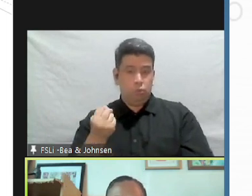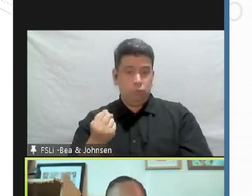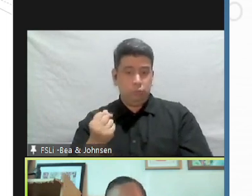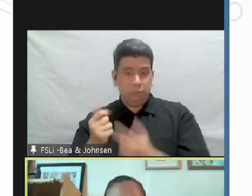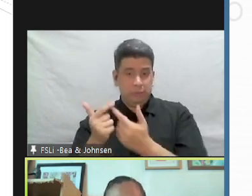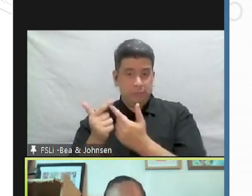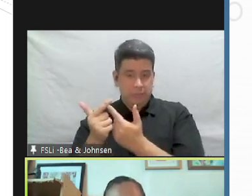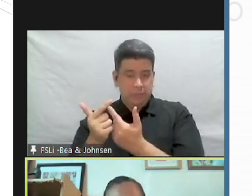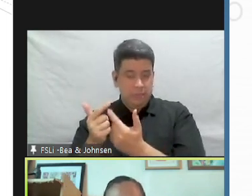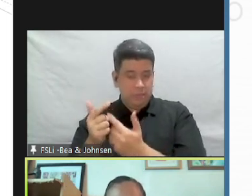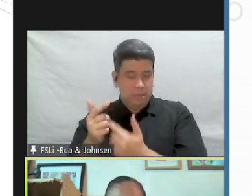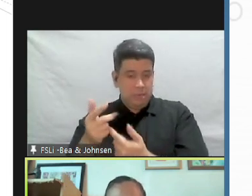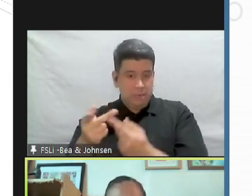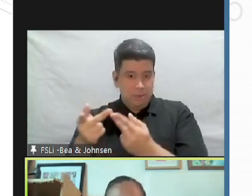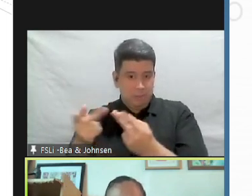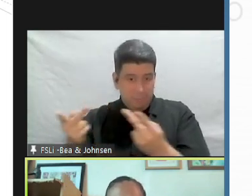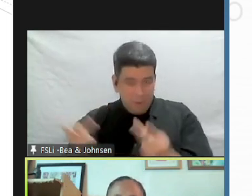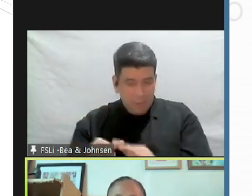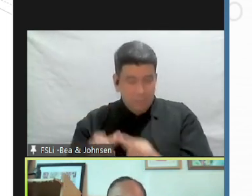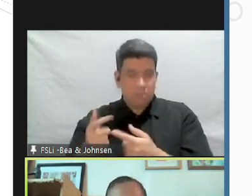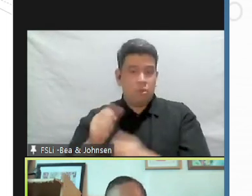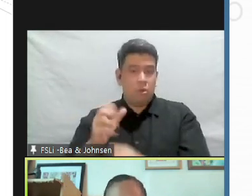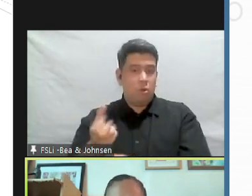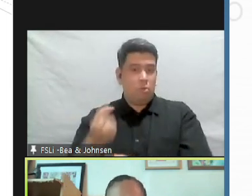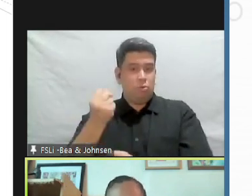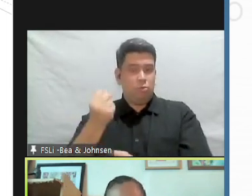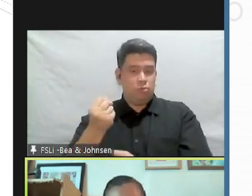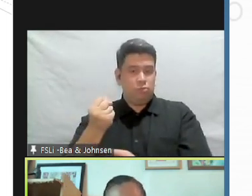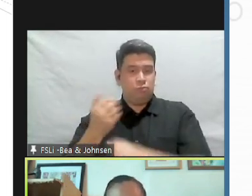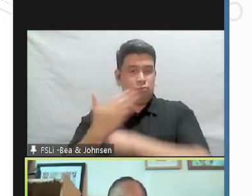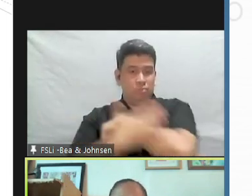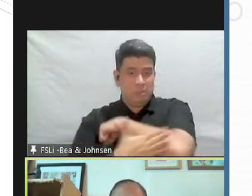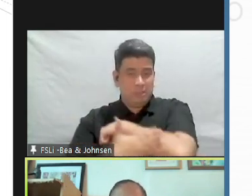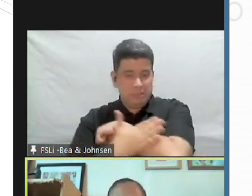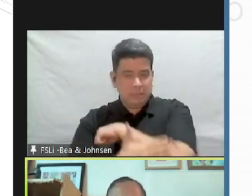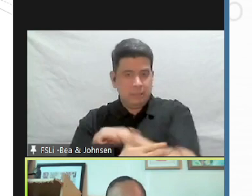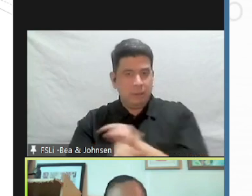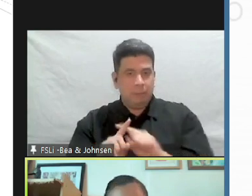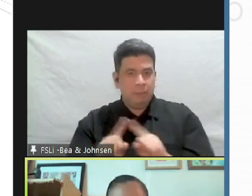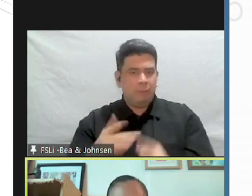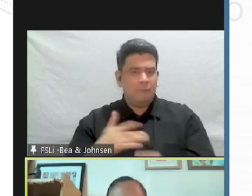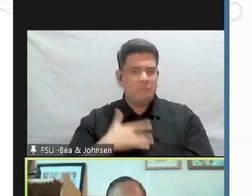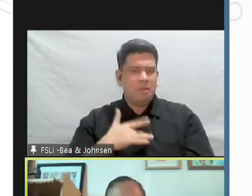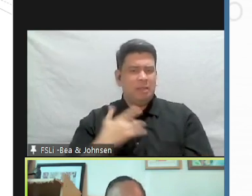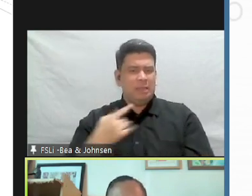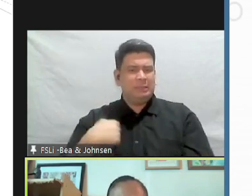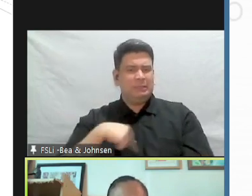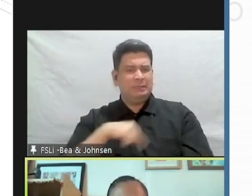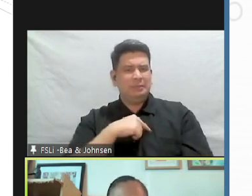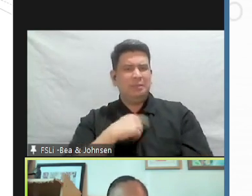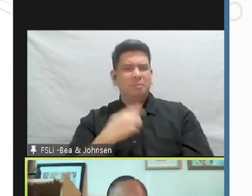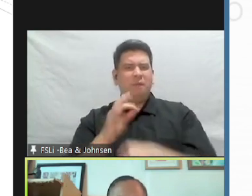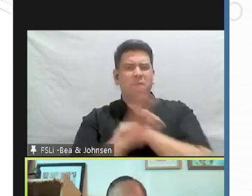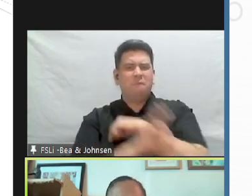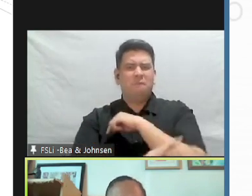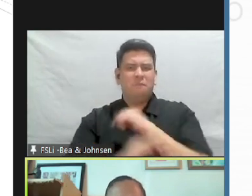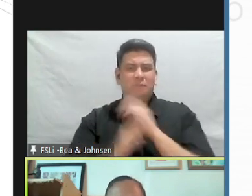at pagpapahalaga ang kailangan sa sariling lengguwahe. At susunod po na